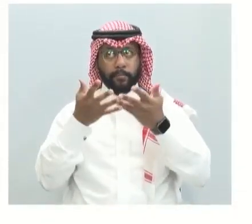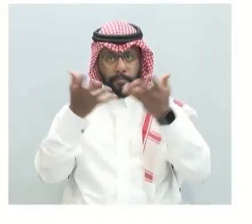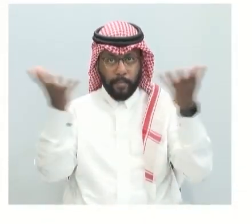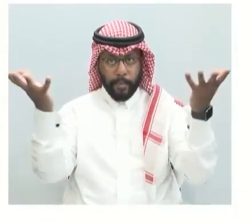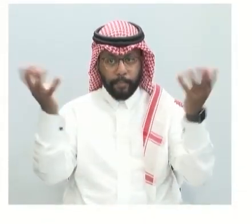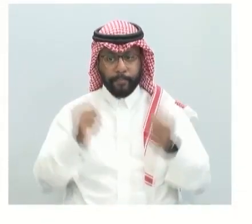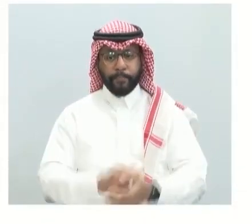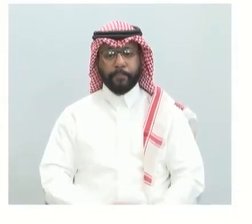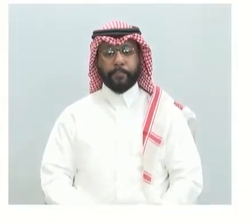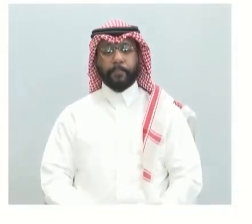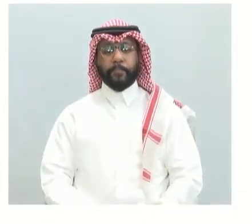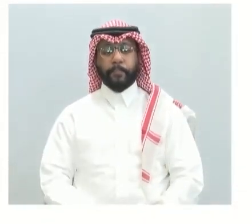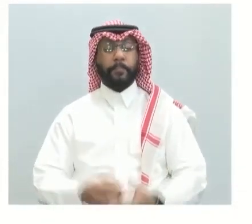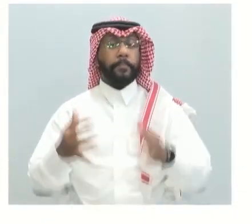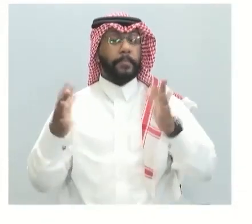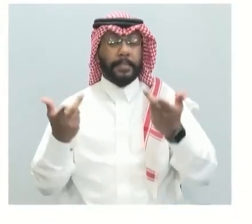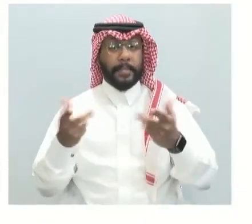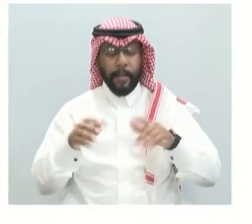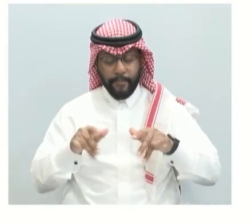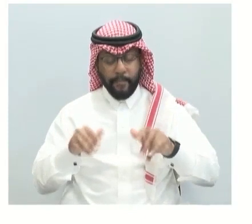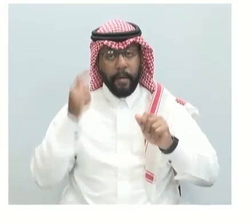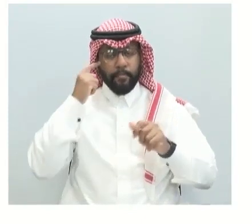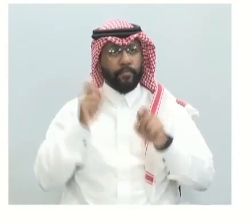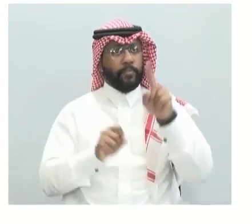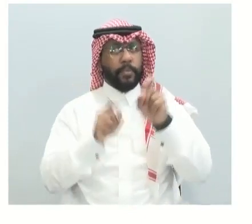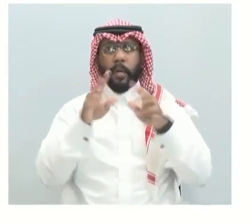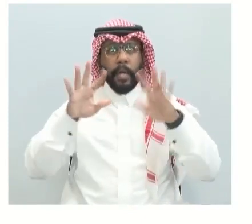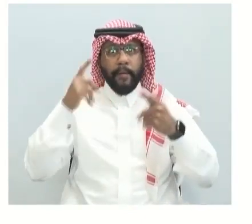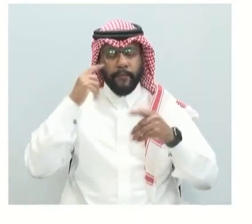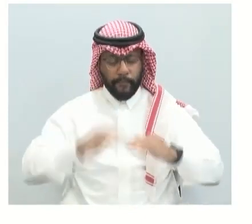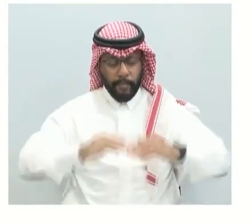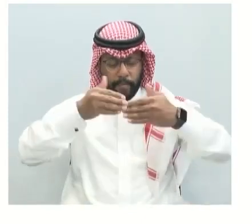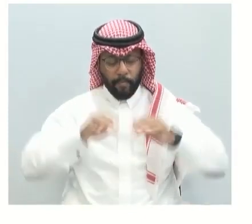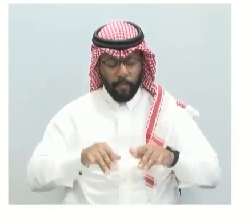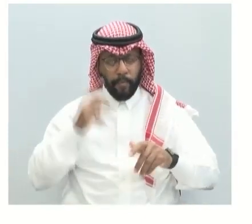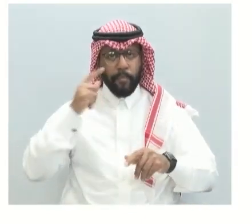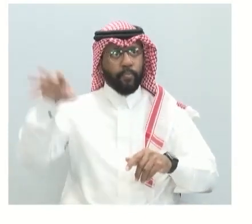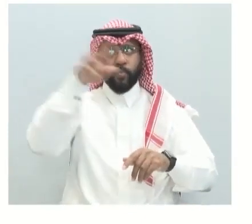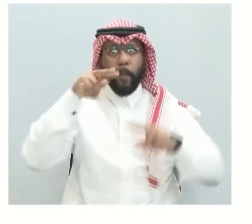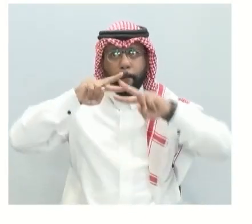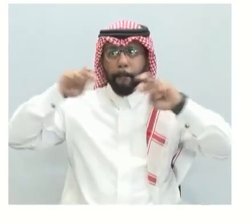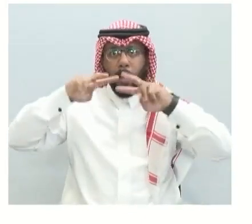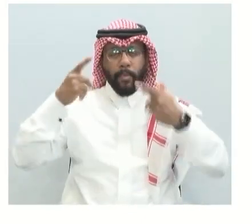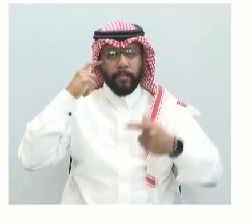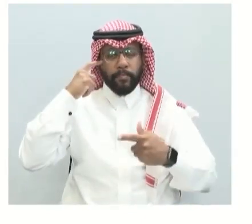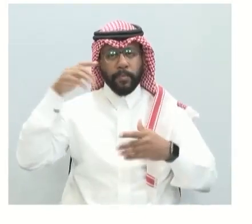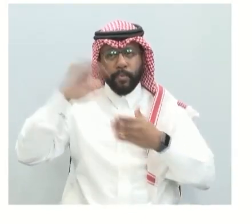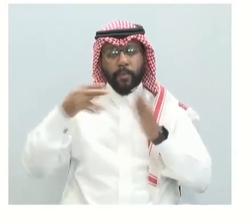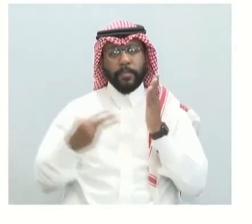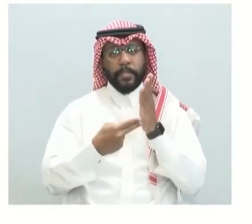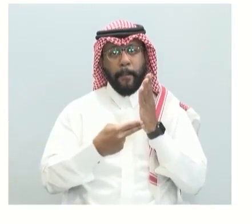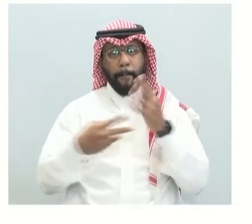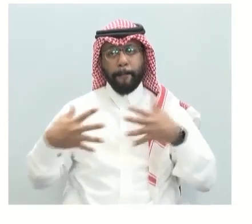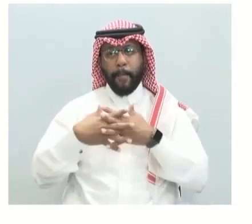طيب كيف احصل على شبكه حاسب احسنتم للحصول على شبكه حاسب ان نقوم بتوصيل اكثر من جهاز